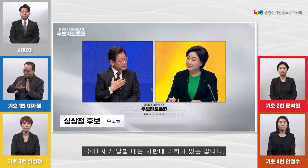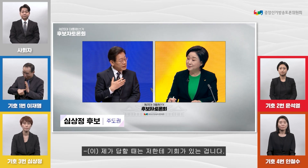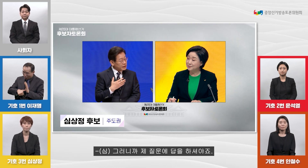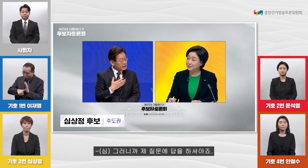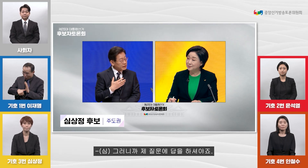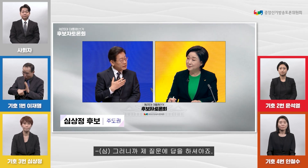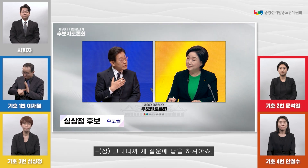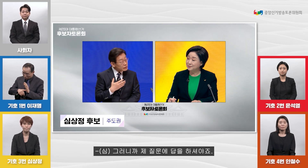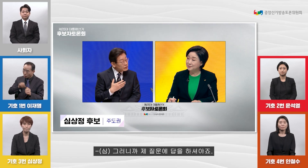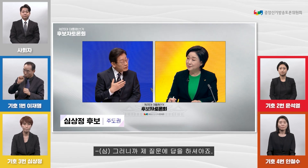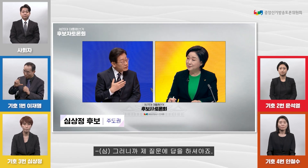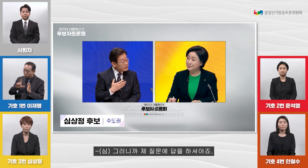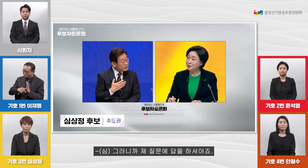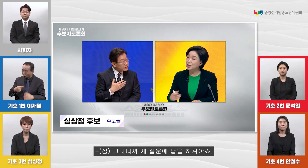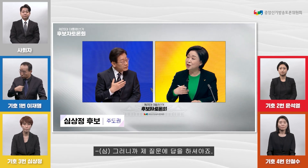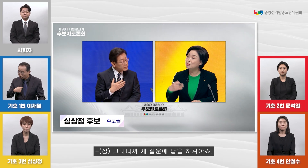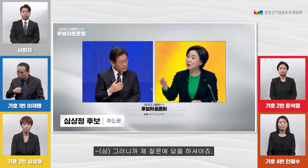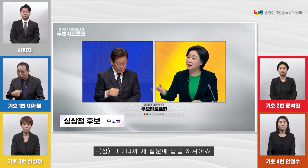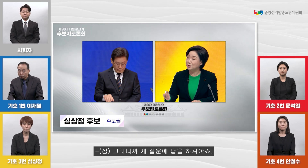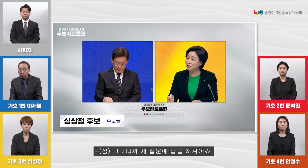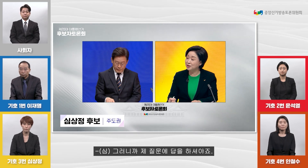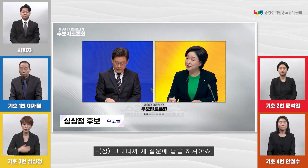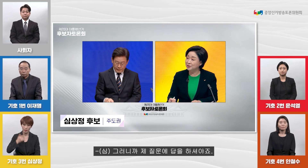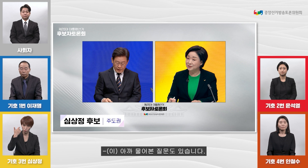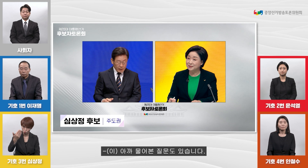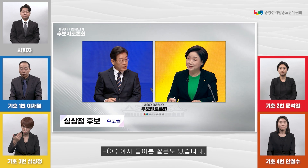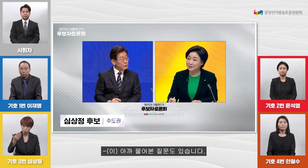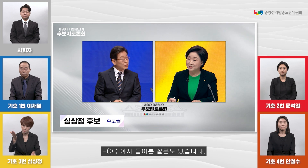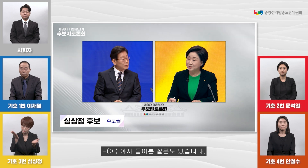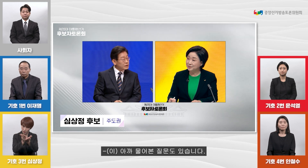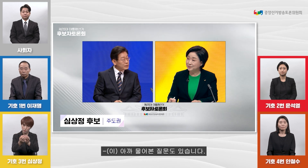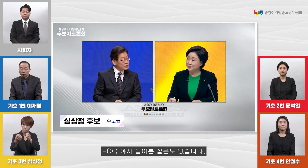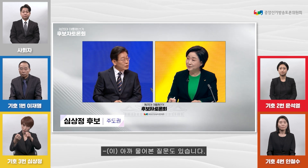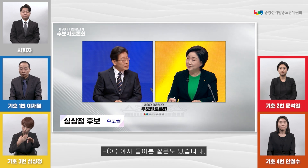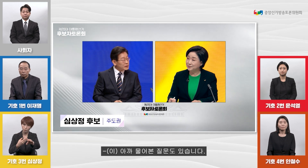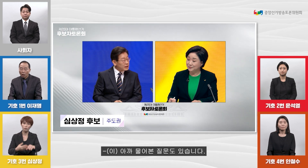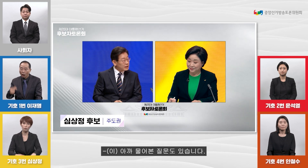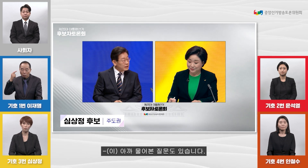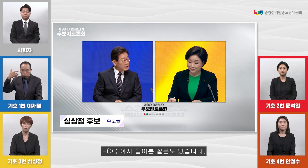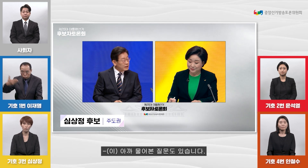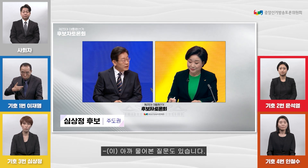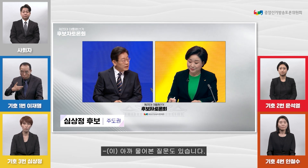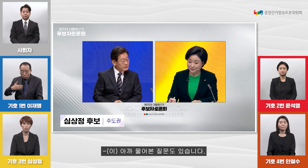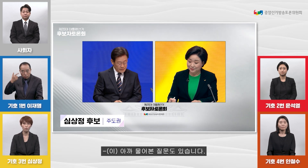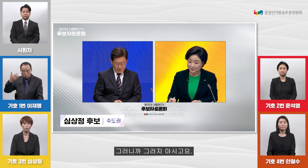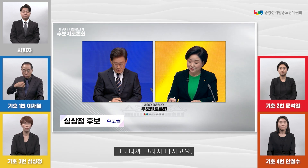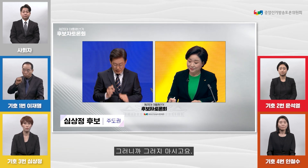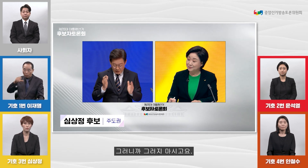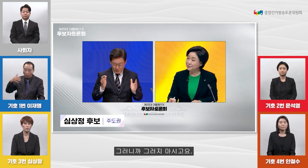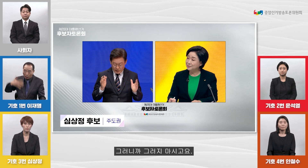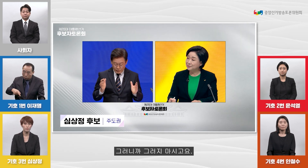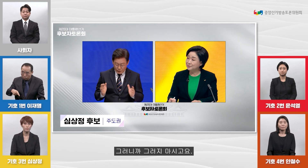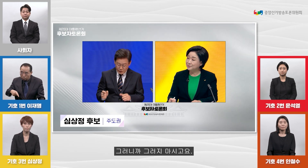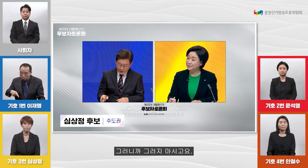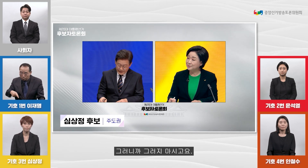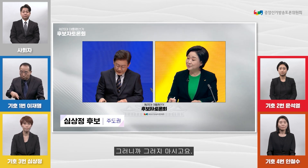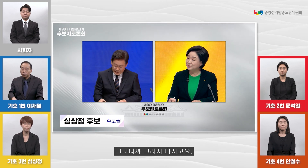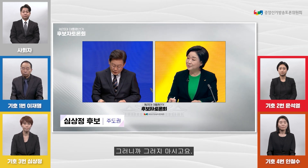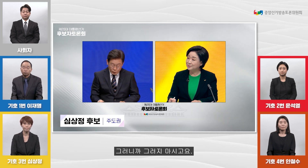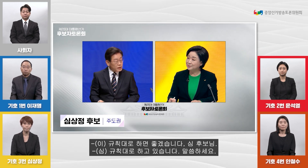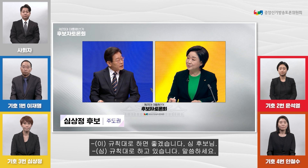있는 겁니다. 그러죠? 그러니까 제 질문에 답을 하셔야죠. 아까 물어본 질문도 있습니다. 그러니까 그러지